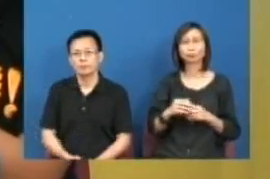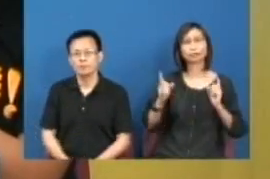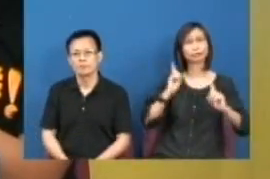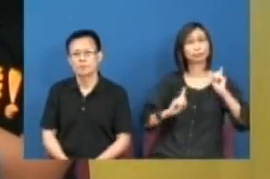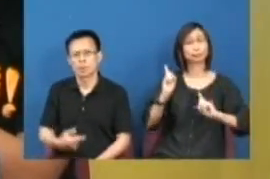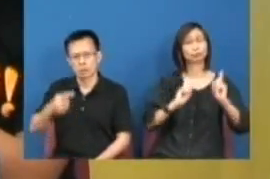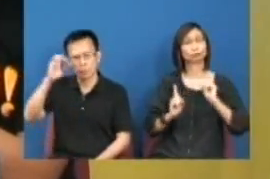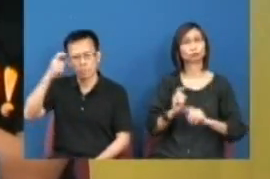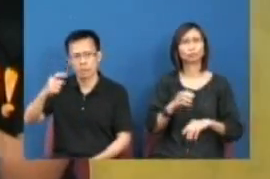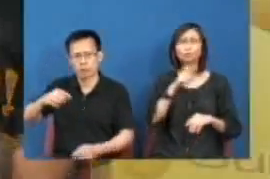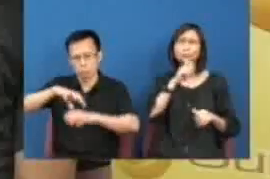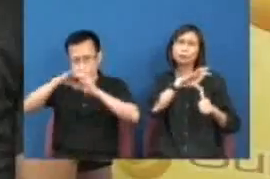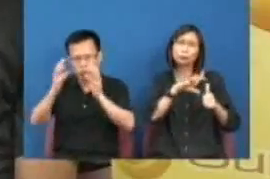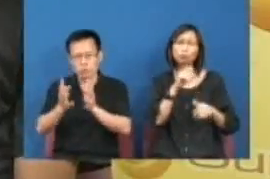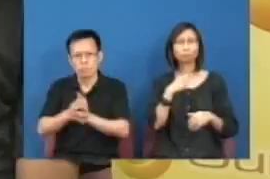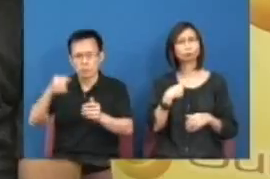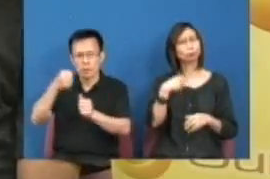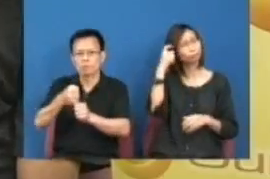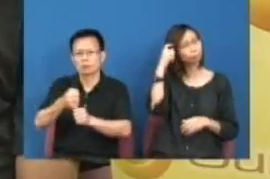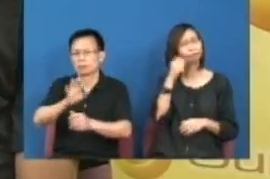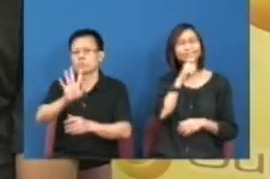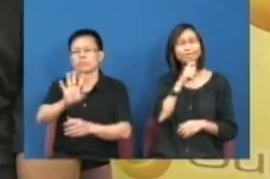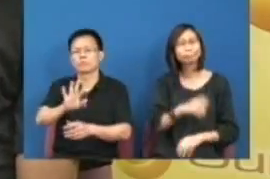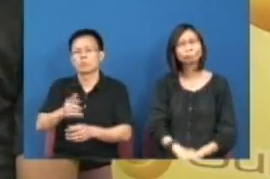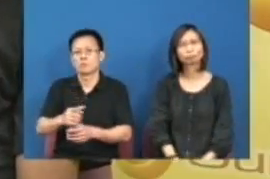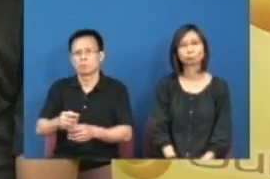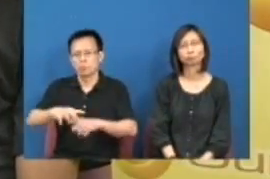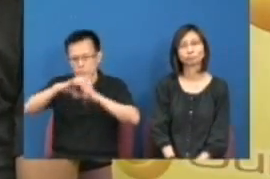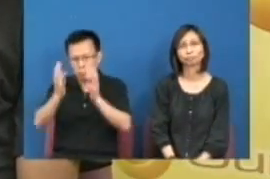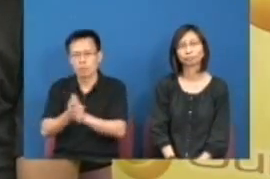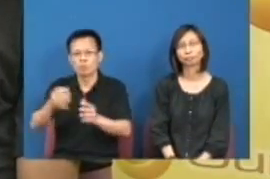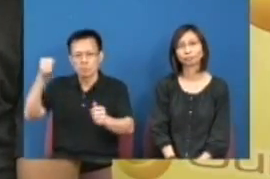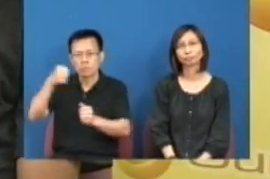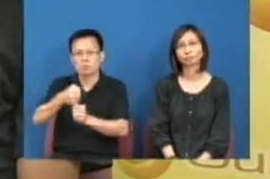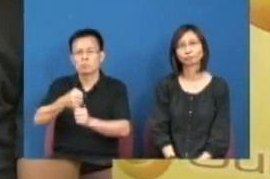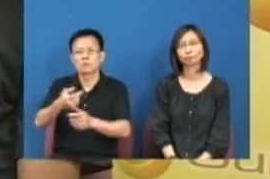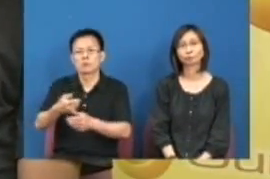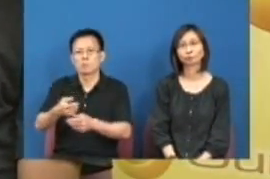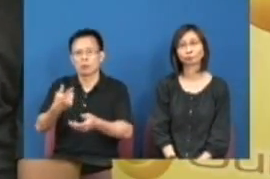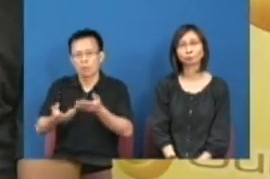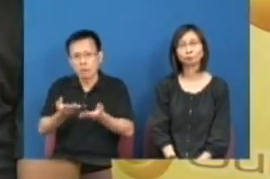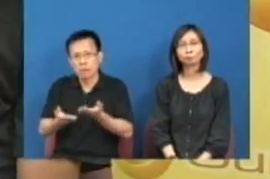我諗全面咁打壓就唔會嘅喺香港，因為全面嘅打壓會即係